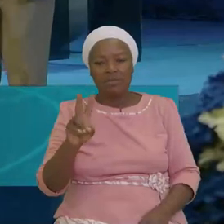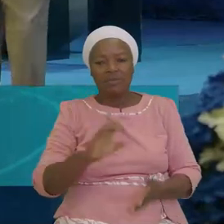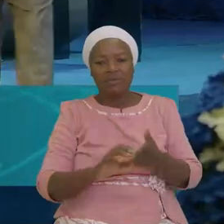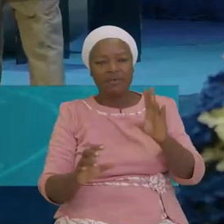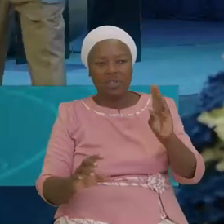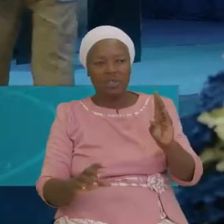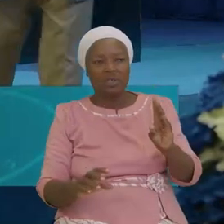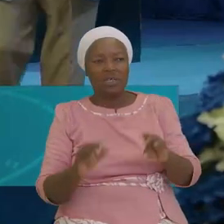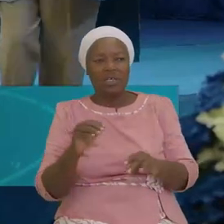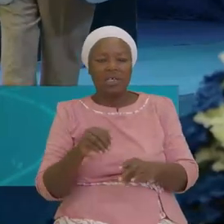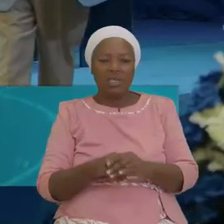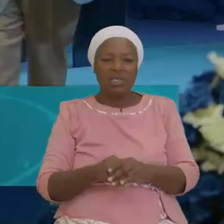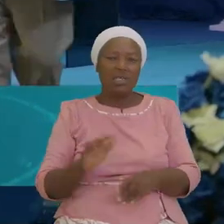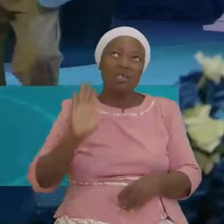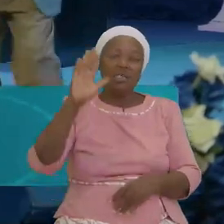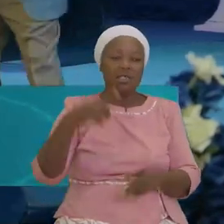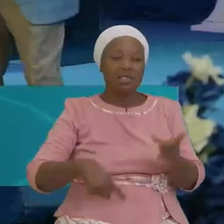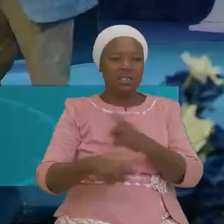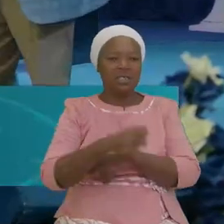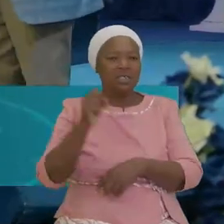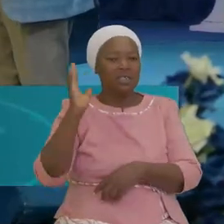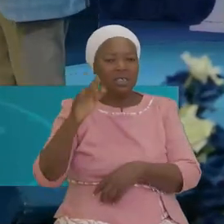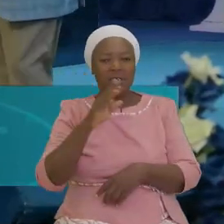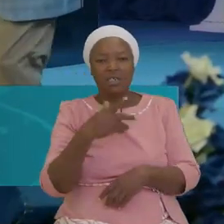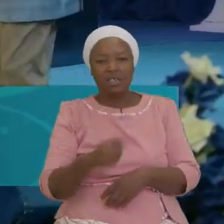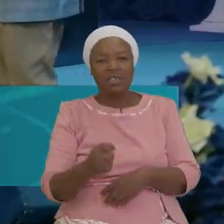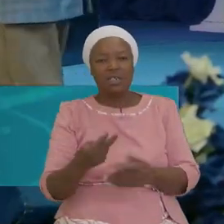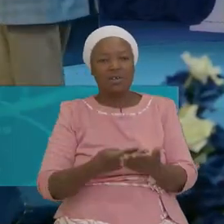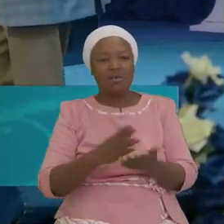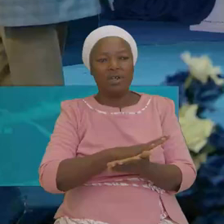8. Psaume 72, verset 8.